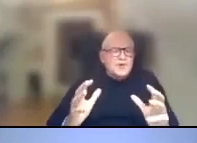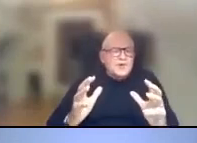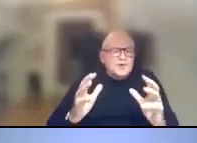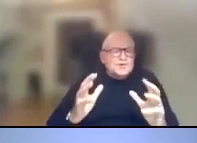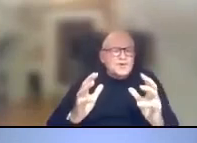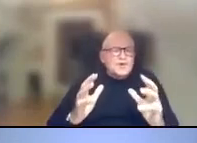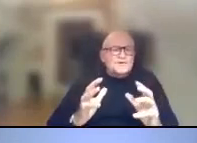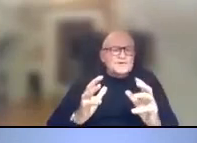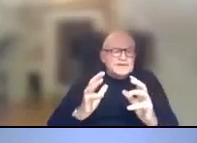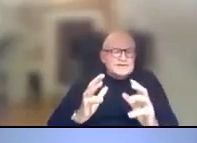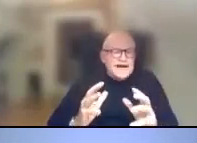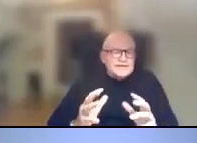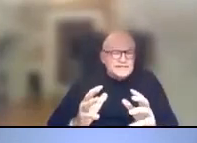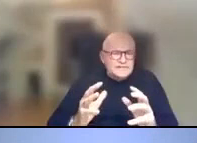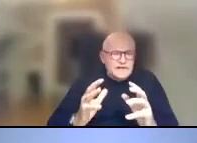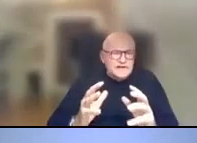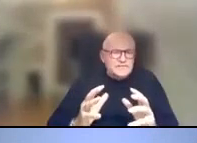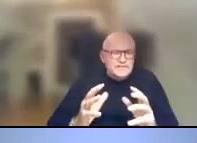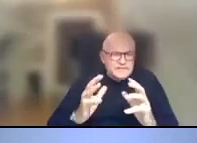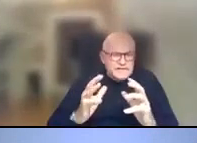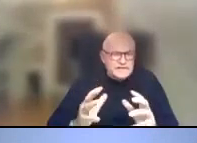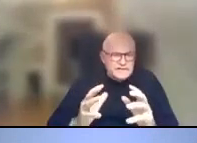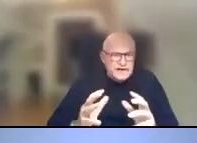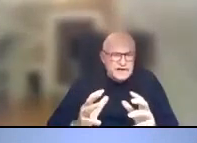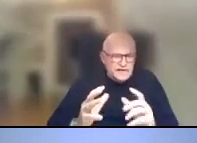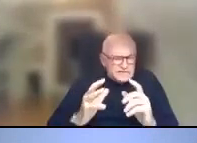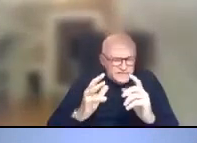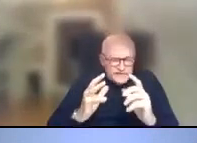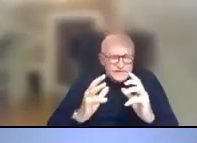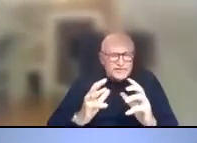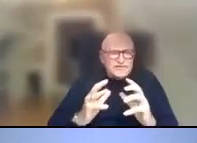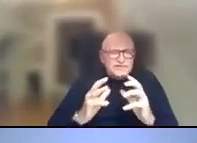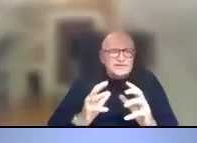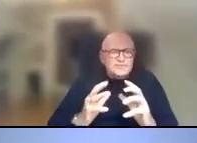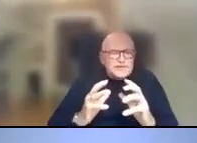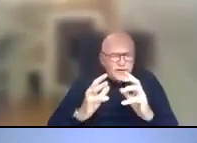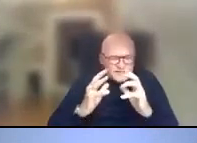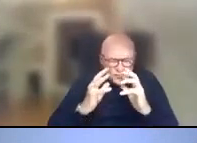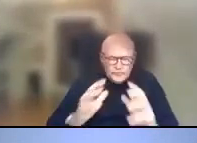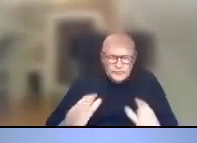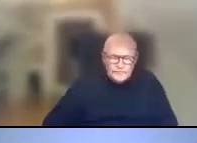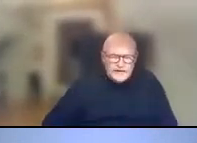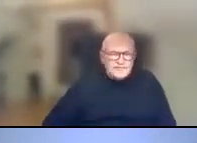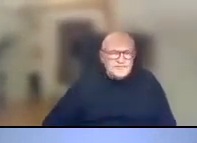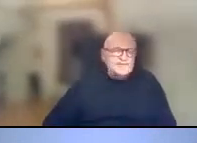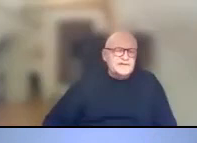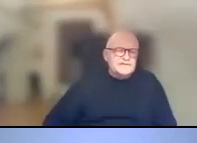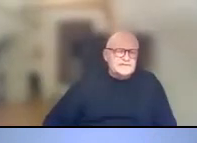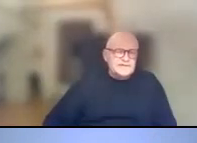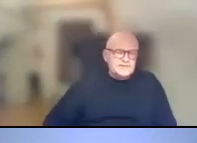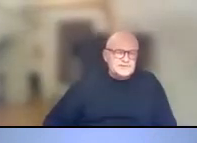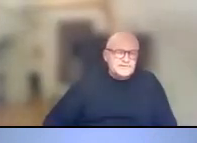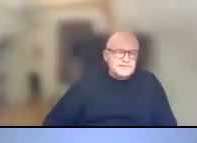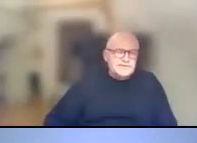Arbeitsdruck so groß ist, dass die einzelne Krankenschwester, der einzelne Krankenpfleger sich wirklich konzentrieren muss auf sein unmittelbares und